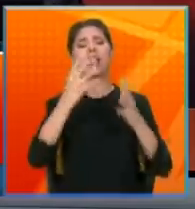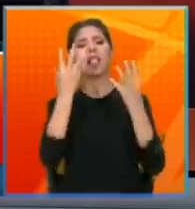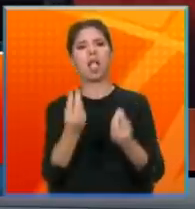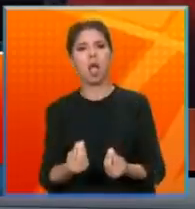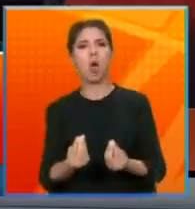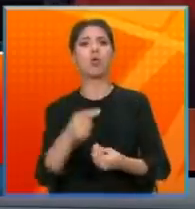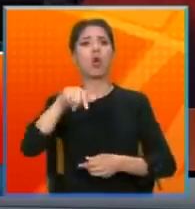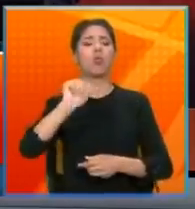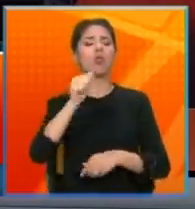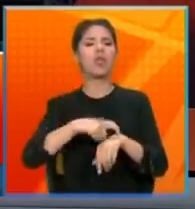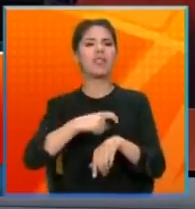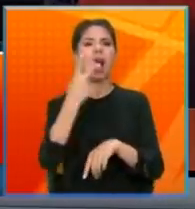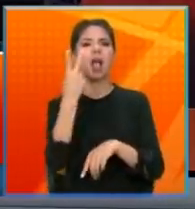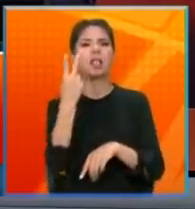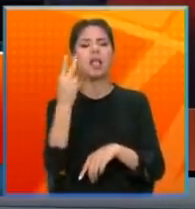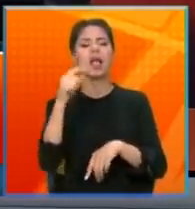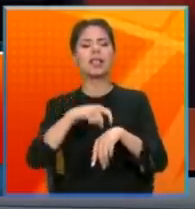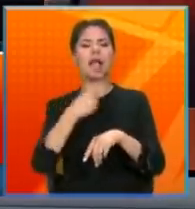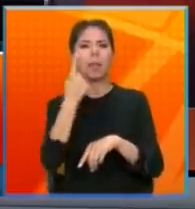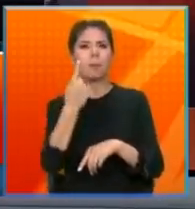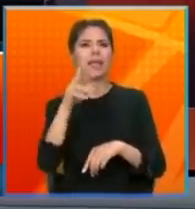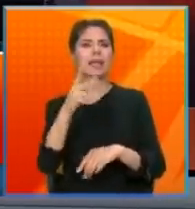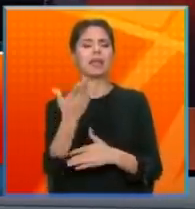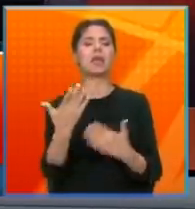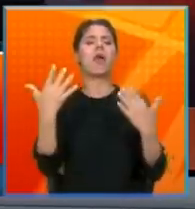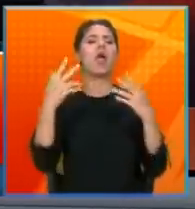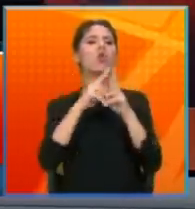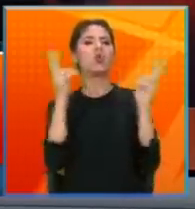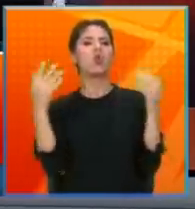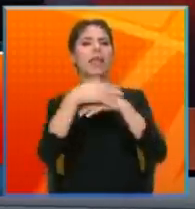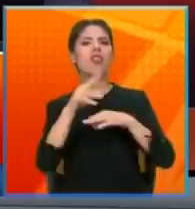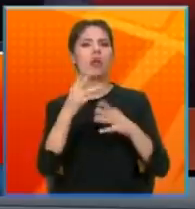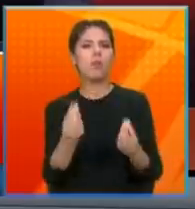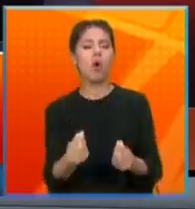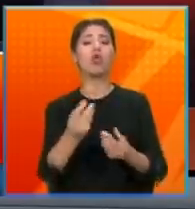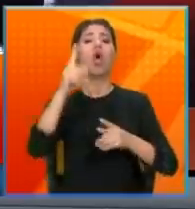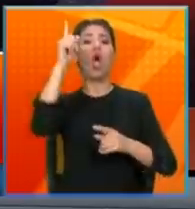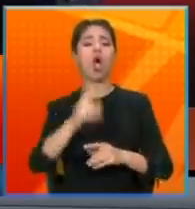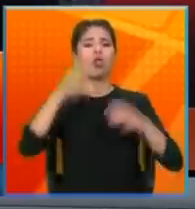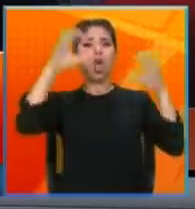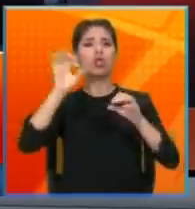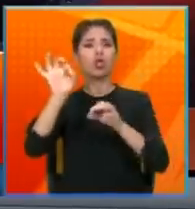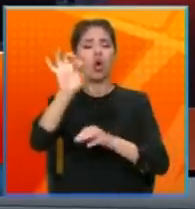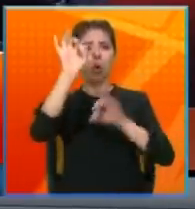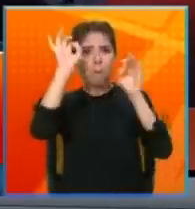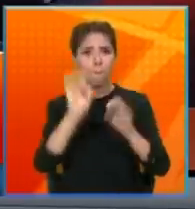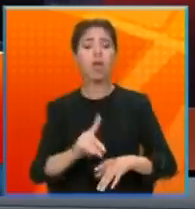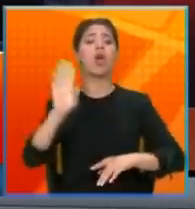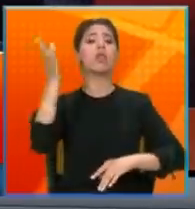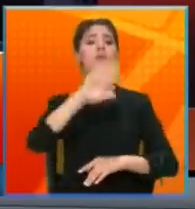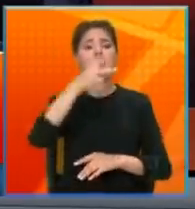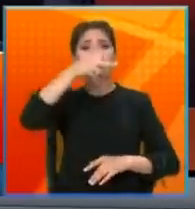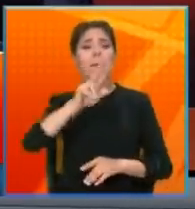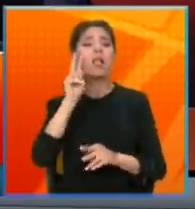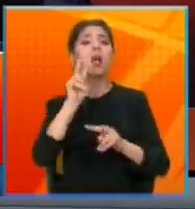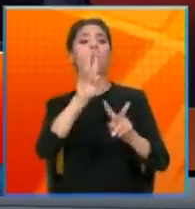bugün. 13 sularıydı, mega kentte gün bir anda geceye döndü. Önce dolu fırtınası başladı, ardından da eşi benzeri